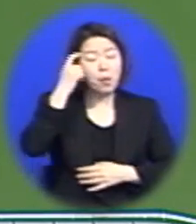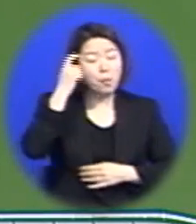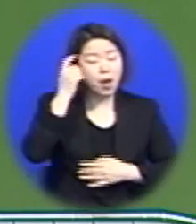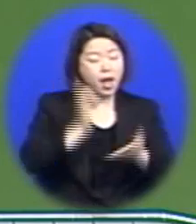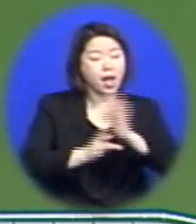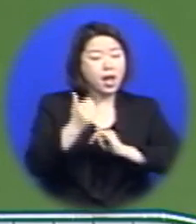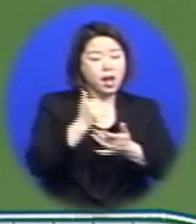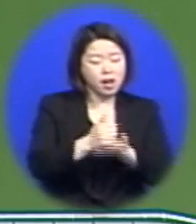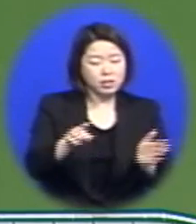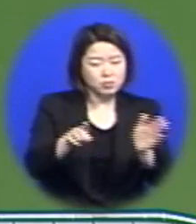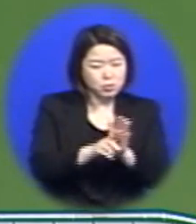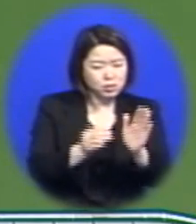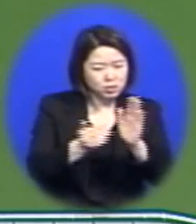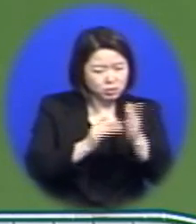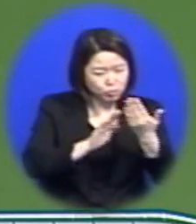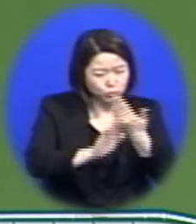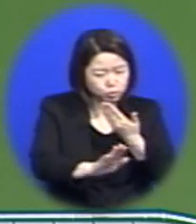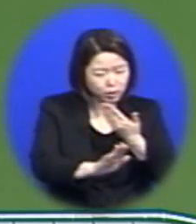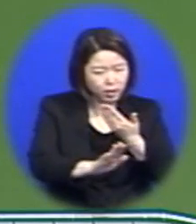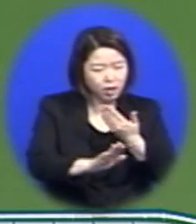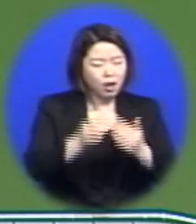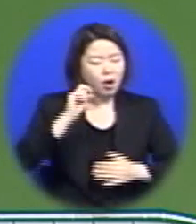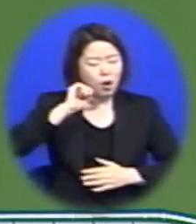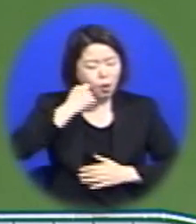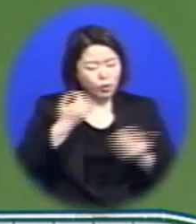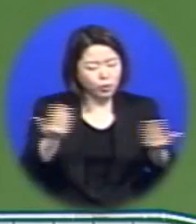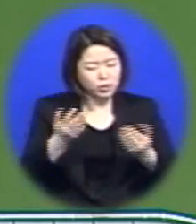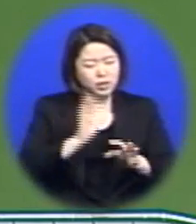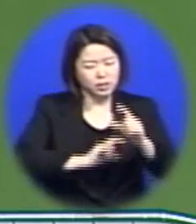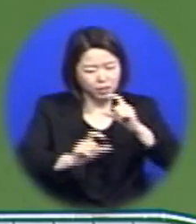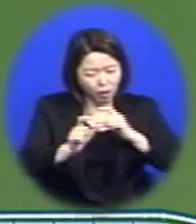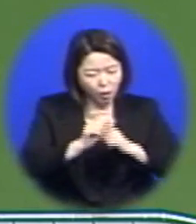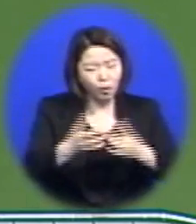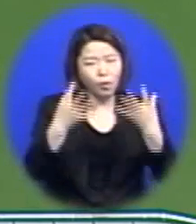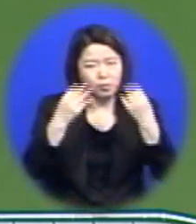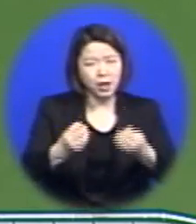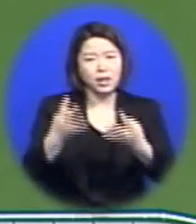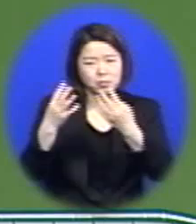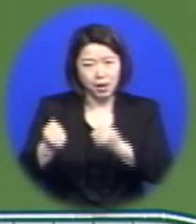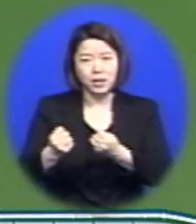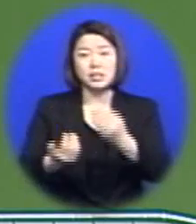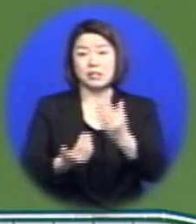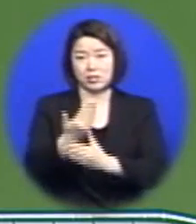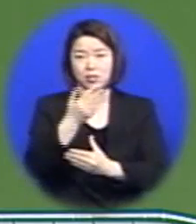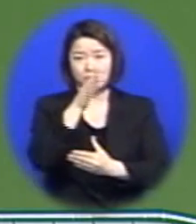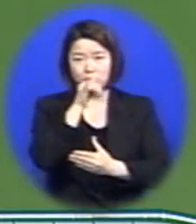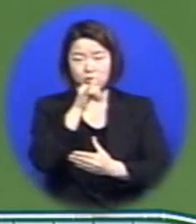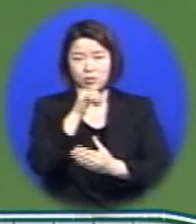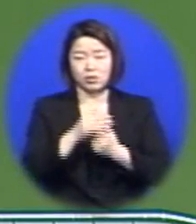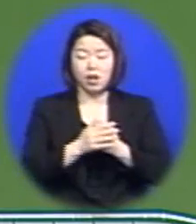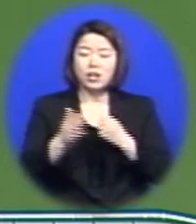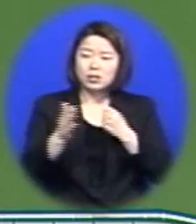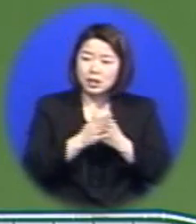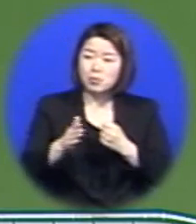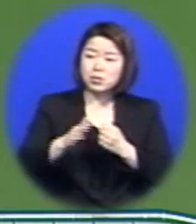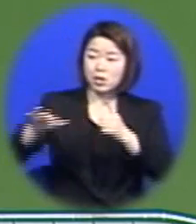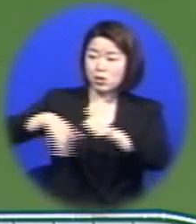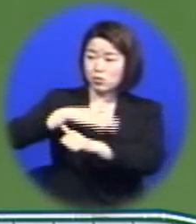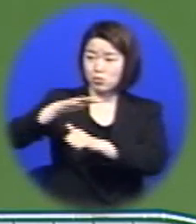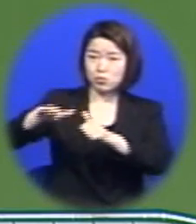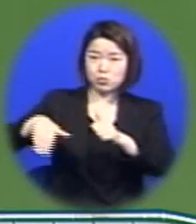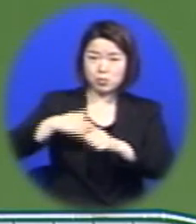믿고 난 다음부터 어려운 일이 많아지는지 점점점점 어려운 일이 많은 겁니다 그러니까